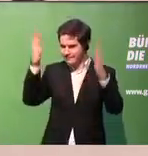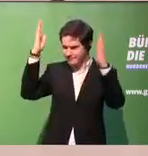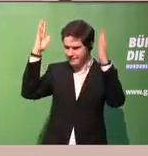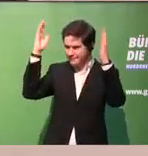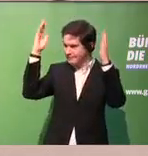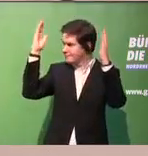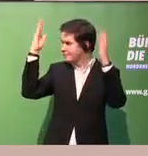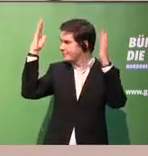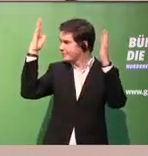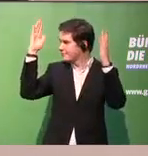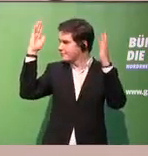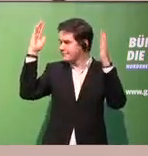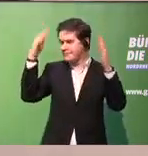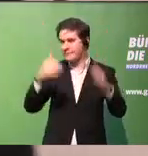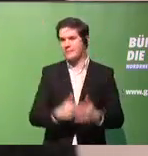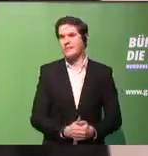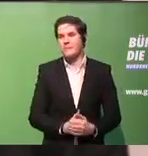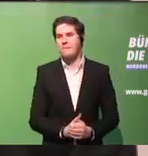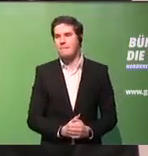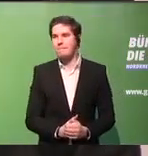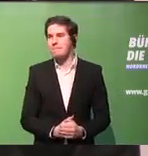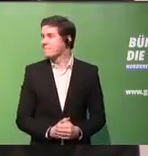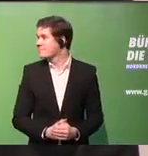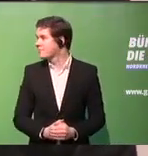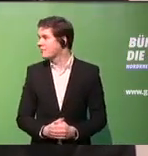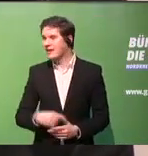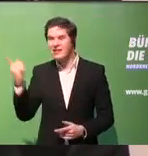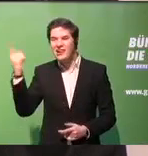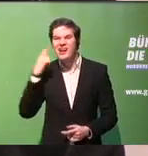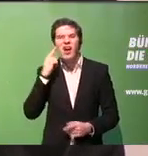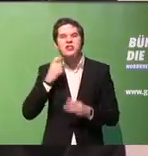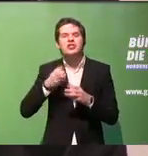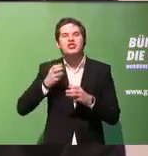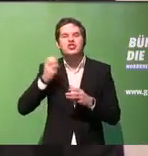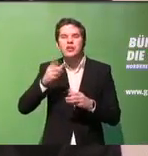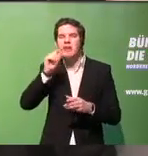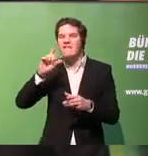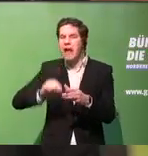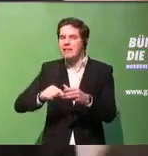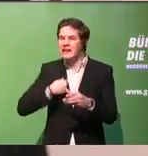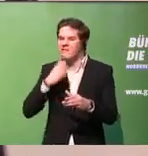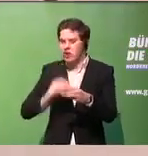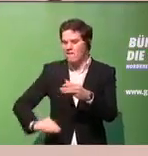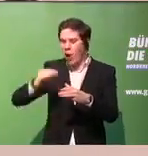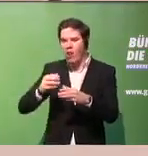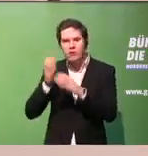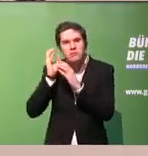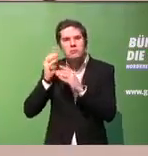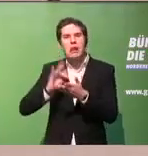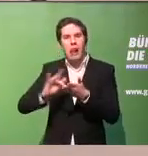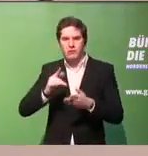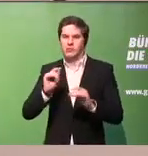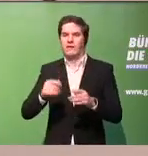Dank, Arndt. Damit es am Ende nicht mehr so klappert, sondern irgendwie ziemlich voll wirkt.